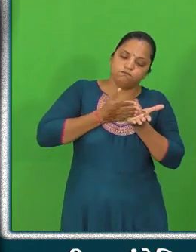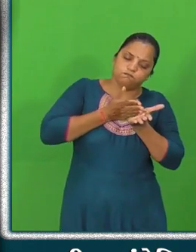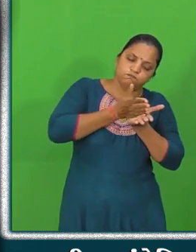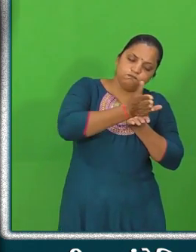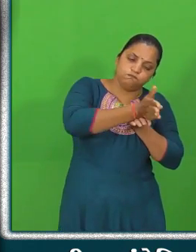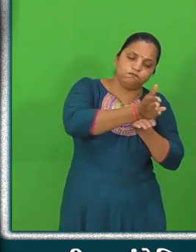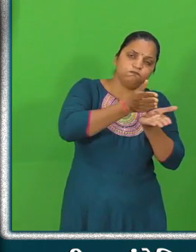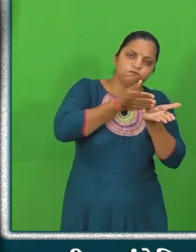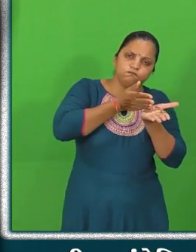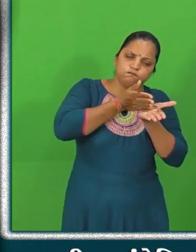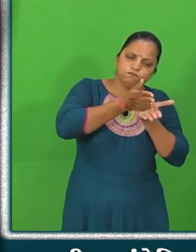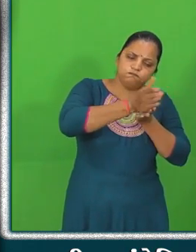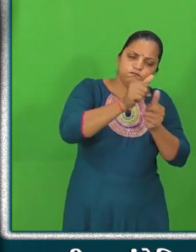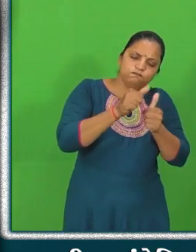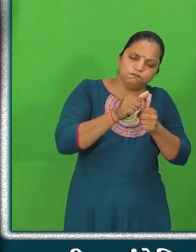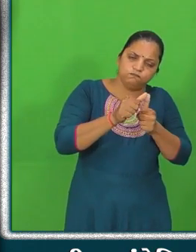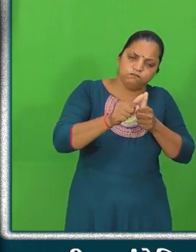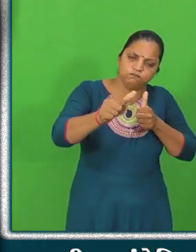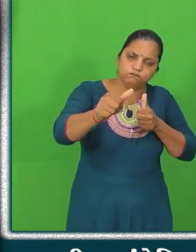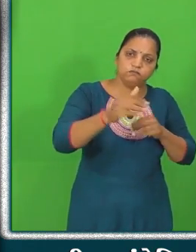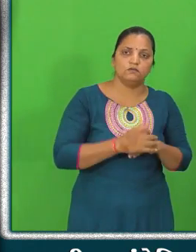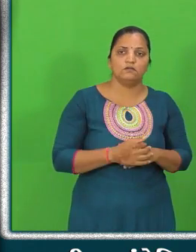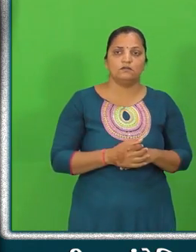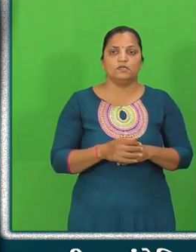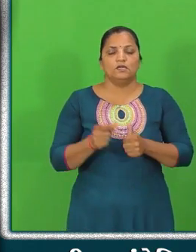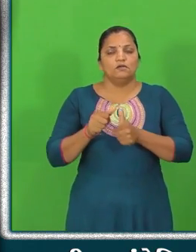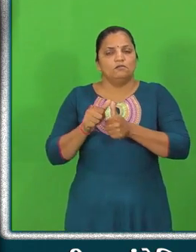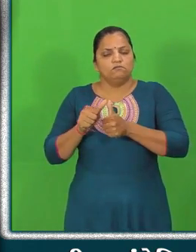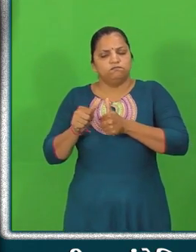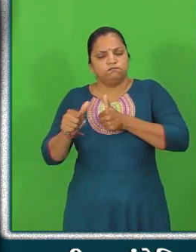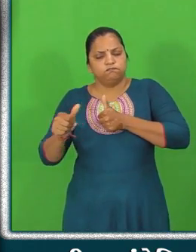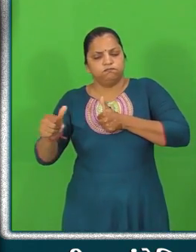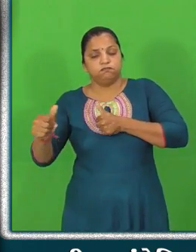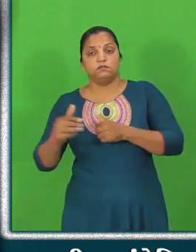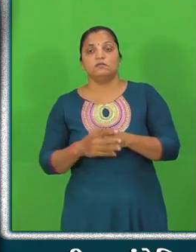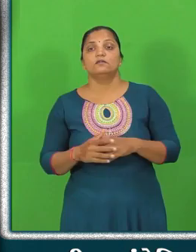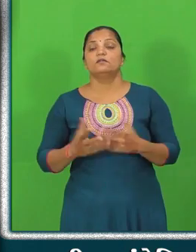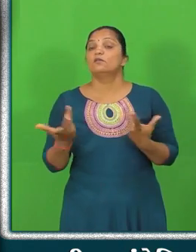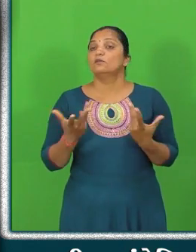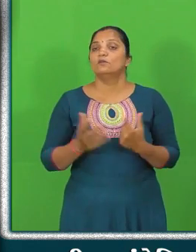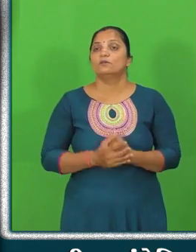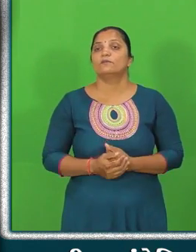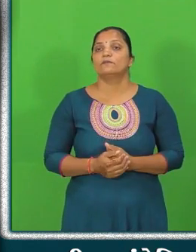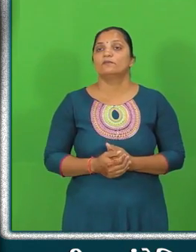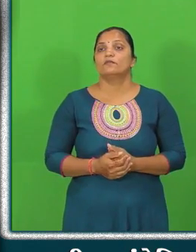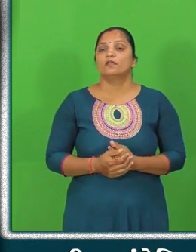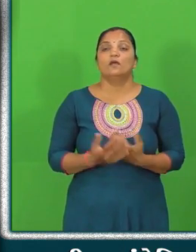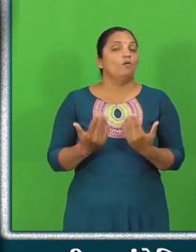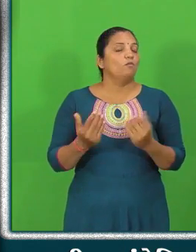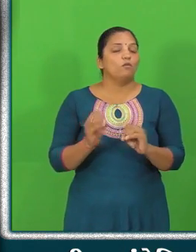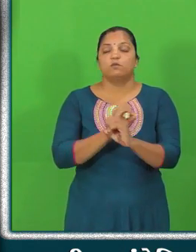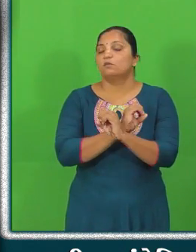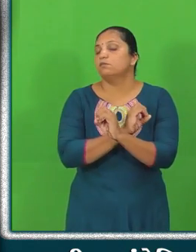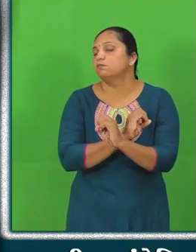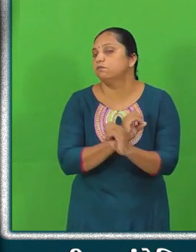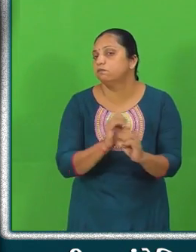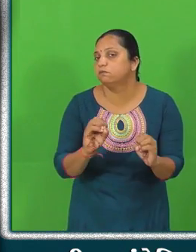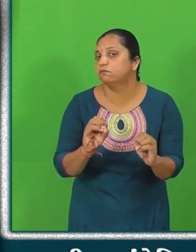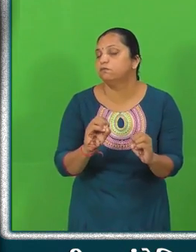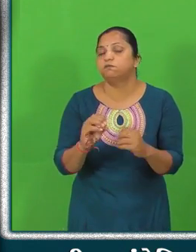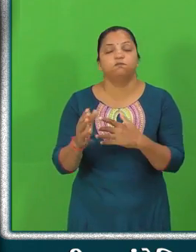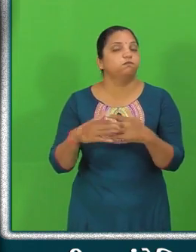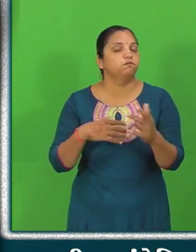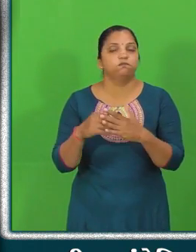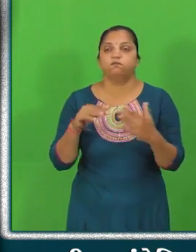જઈશ, અનંત અંતર સુધી આ કિરણને પણ જો હું અનંત અંતર સુધી આમ લંબાઈ જઈશ તો મને કોઈ શક્યતા દેખાતી નથી કિરણ